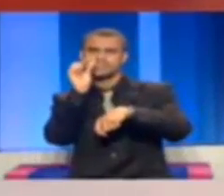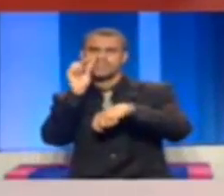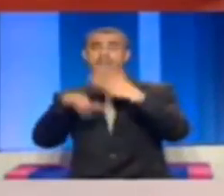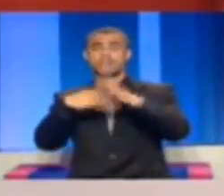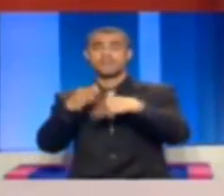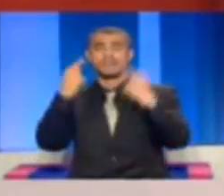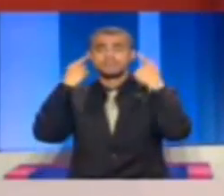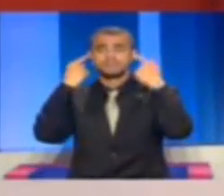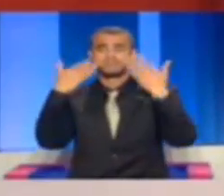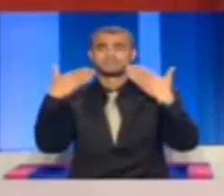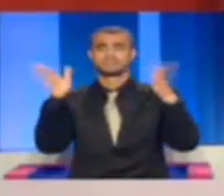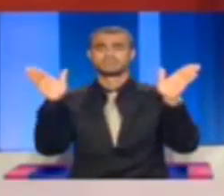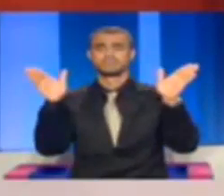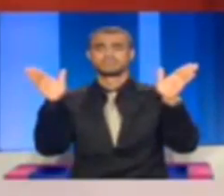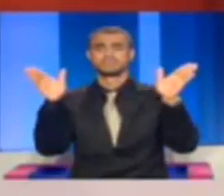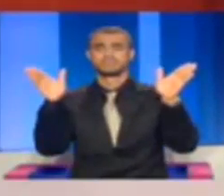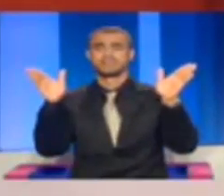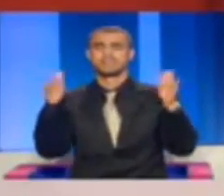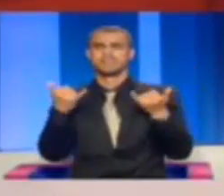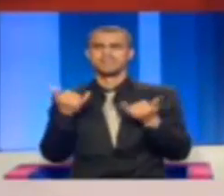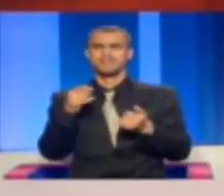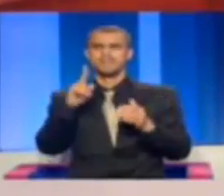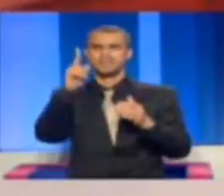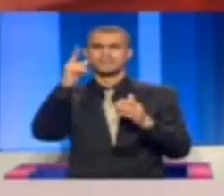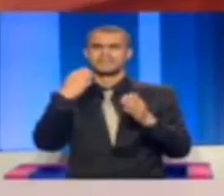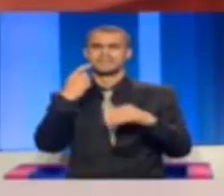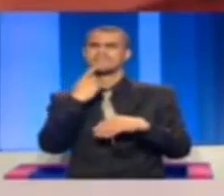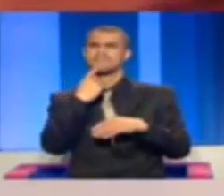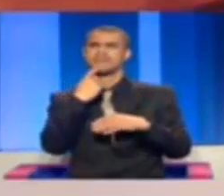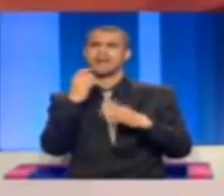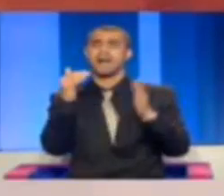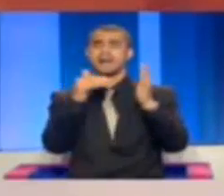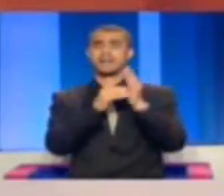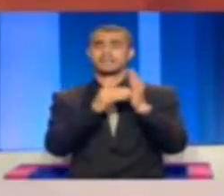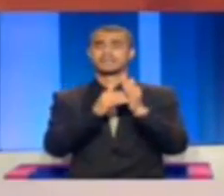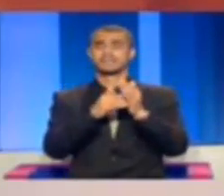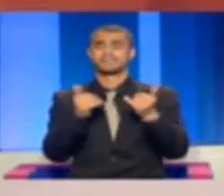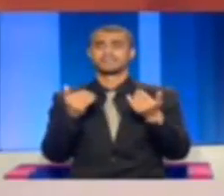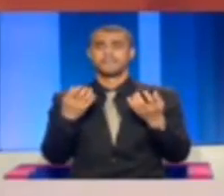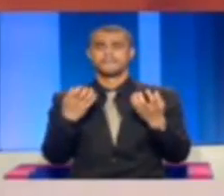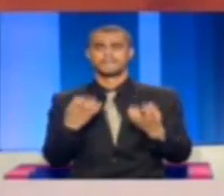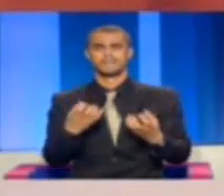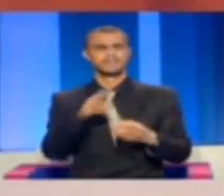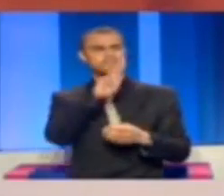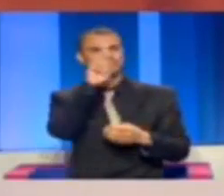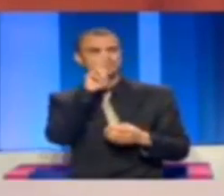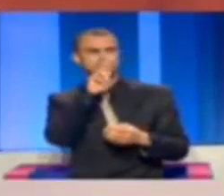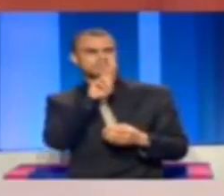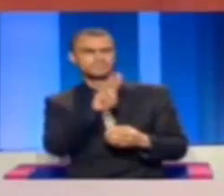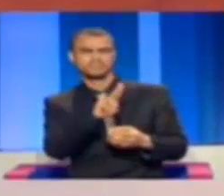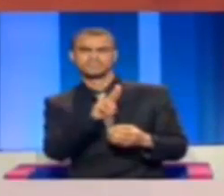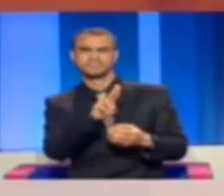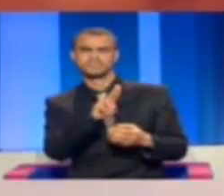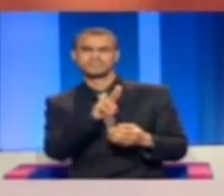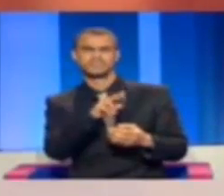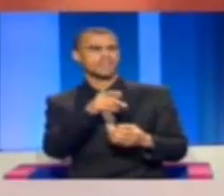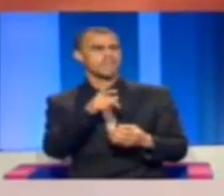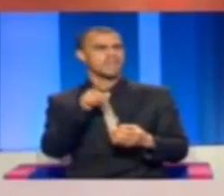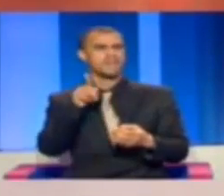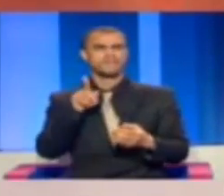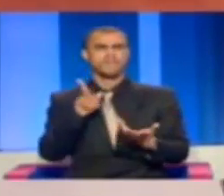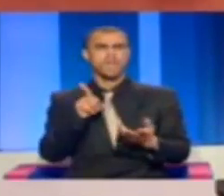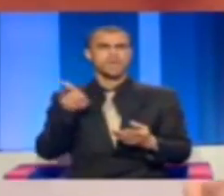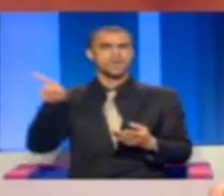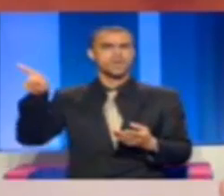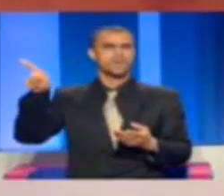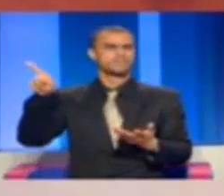بعد ما يبقاش الى تم علاج المرض. سيد عرسين، نبغي نتوقف معك عند واحد يعني المعلومه متداوله وتصحى